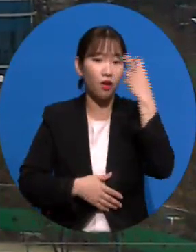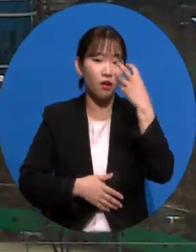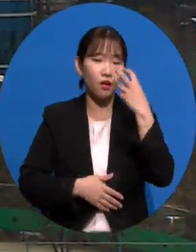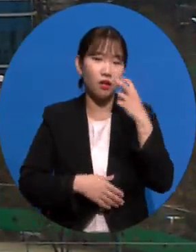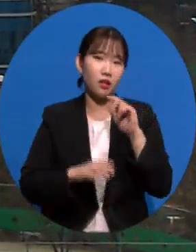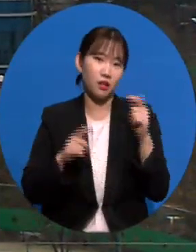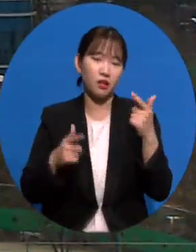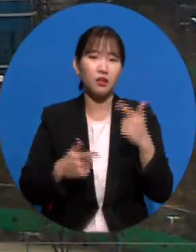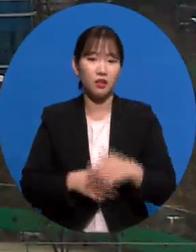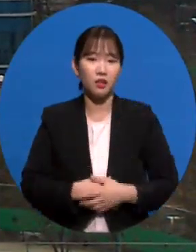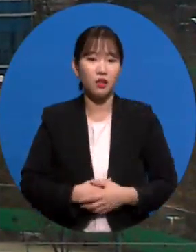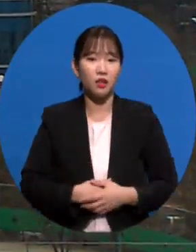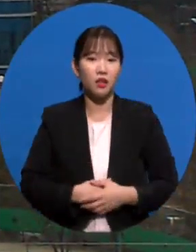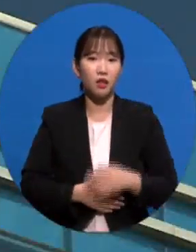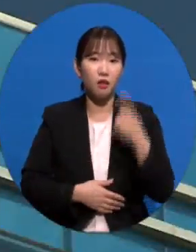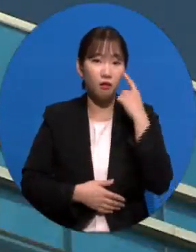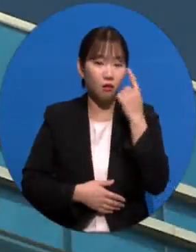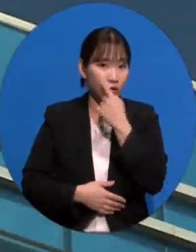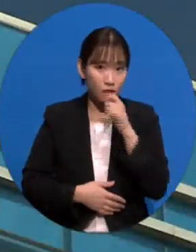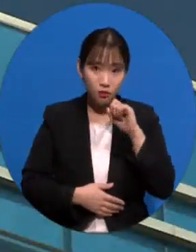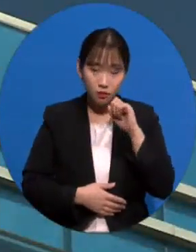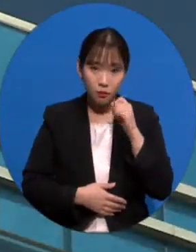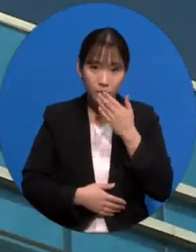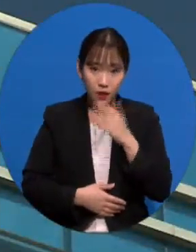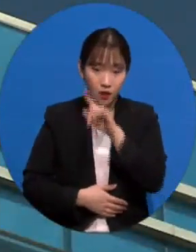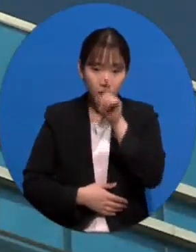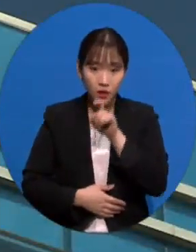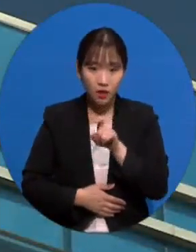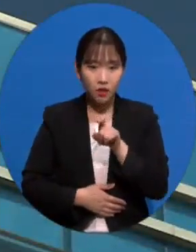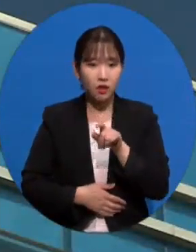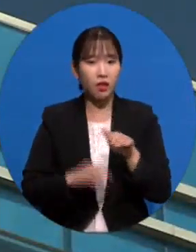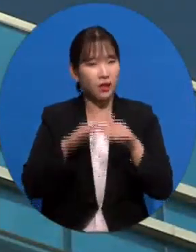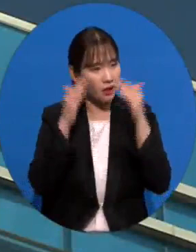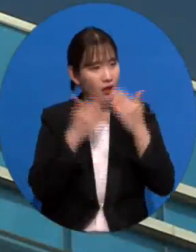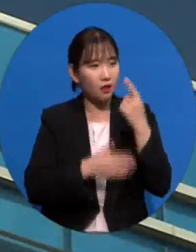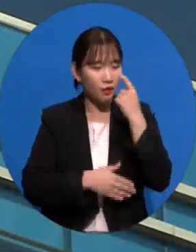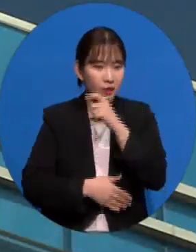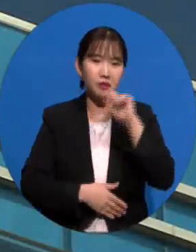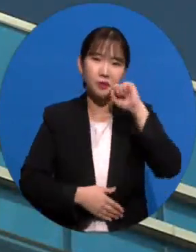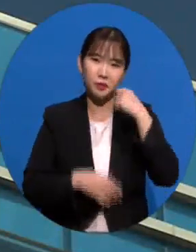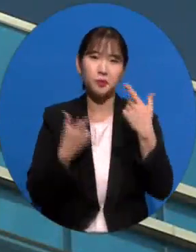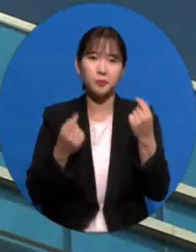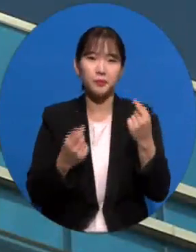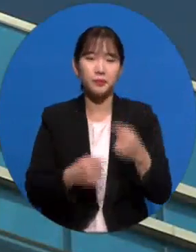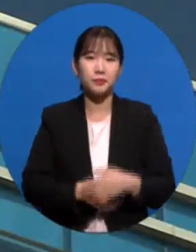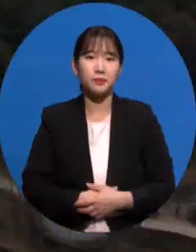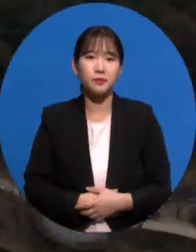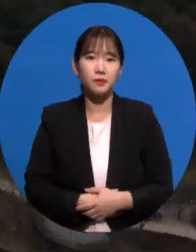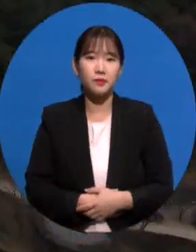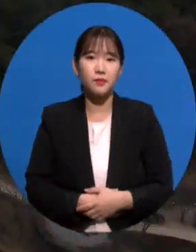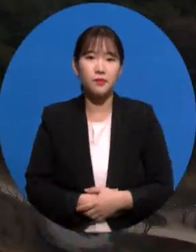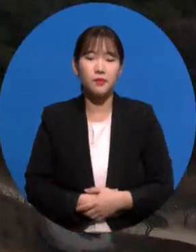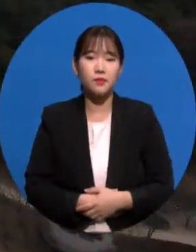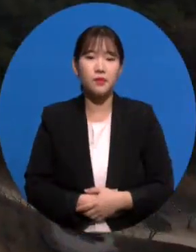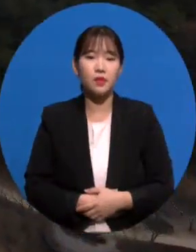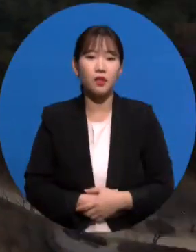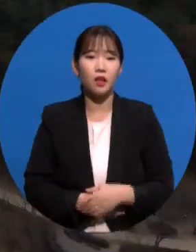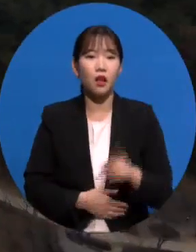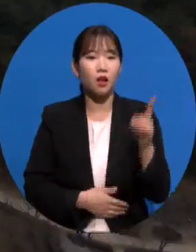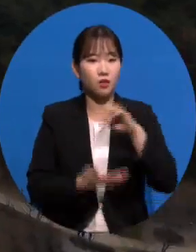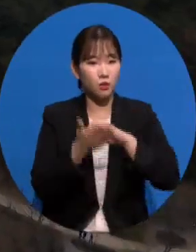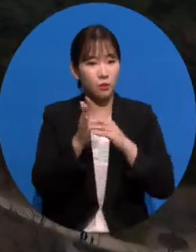부분이 아니라고. 현황을 파악하실 수가 있나요? 이거 다 파악하기는 좀 어려울 것 같아요. 일정 규모